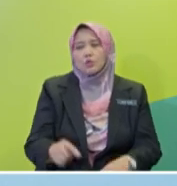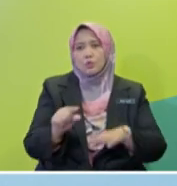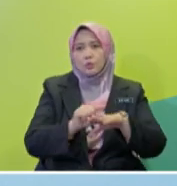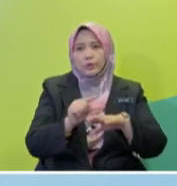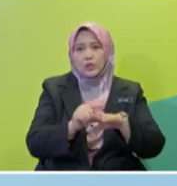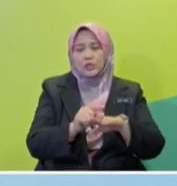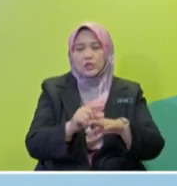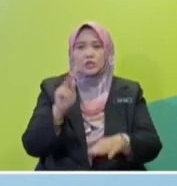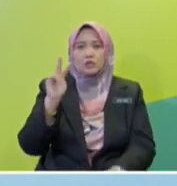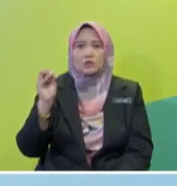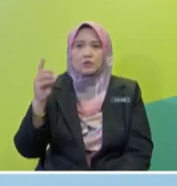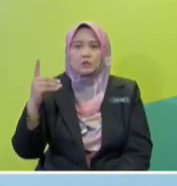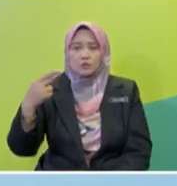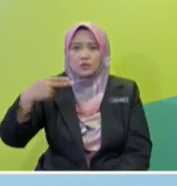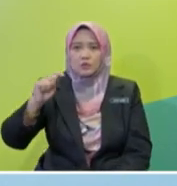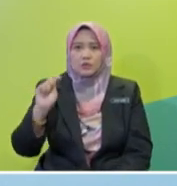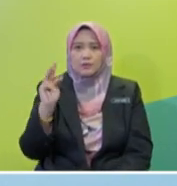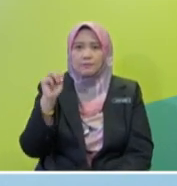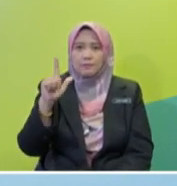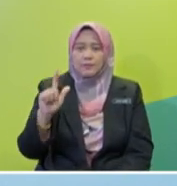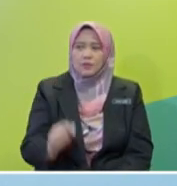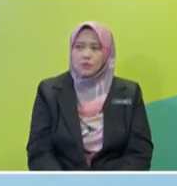untuk kita